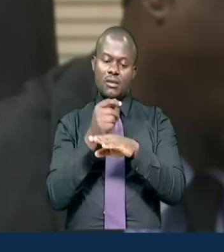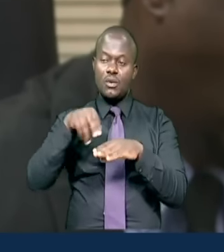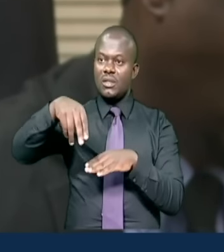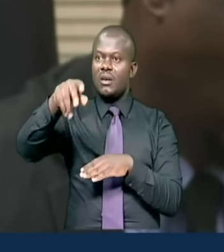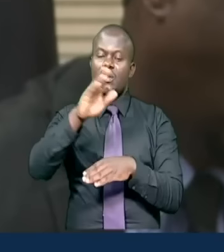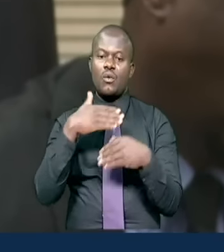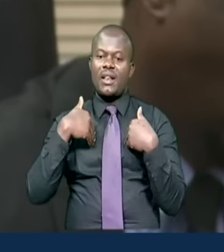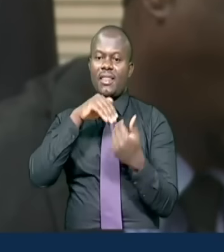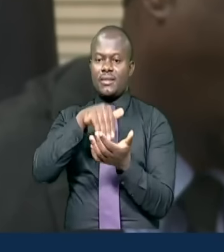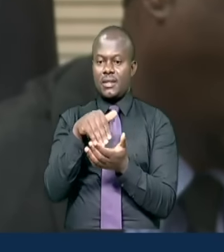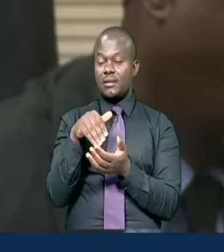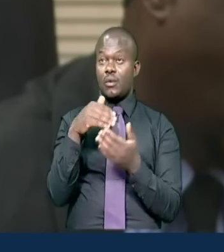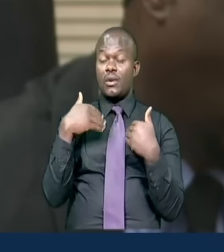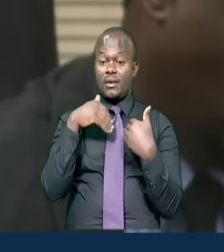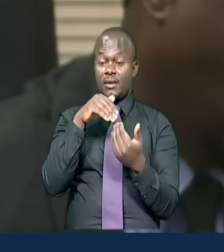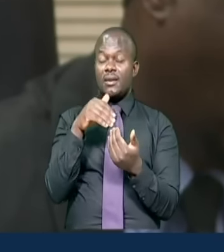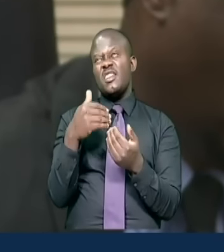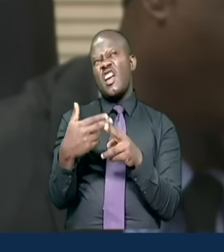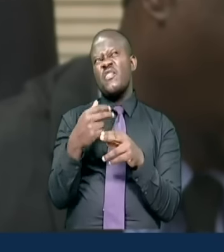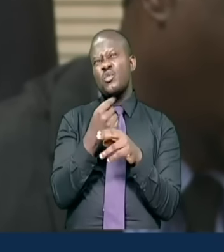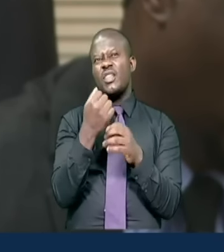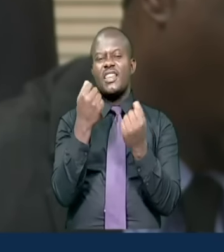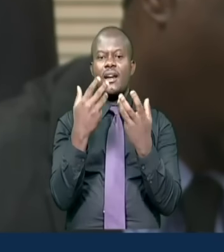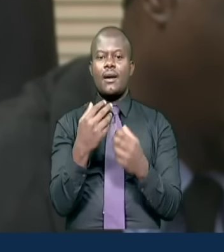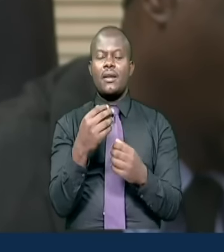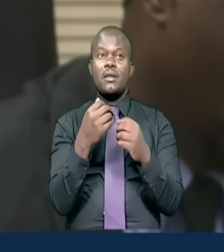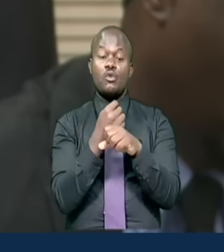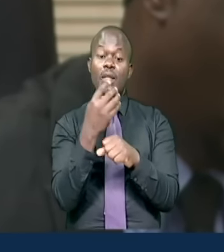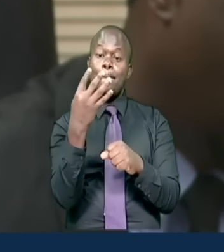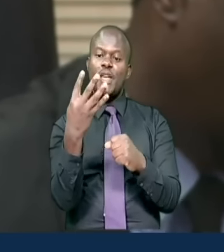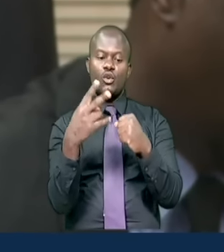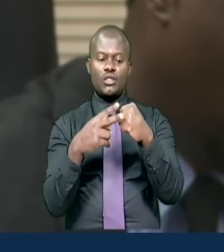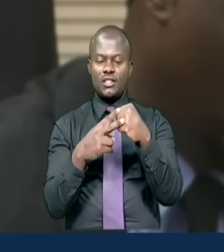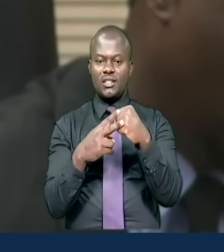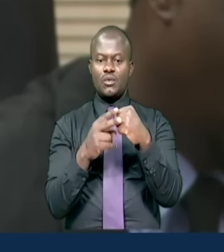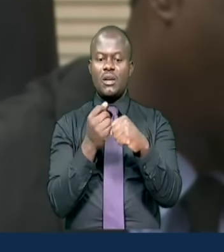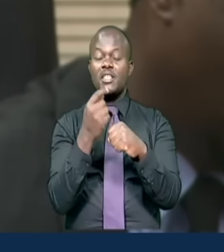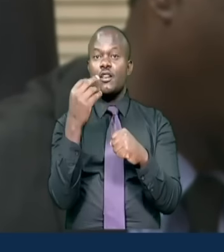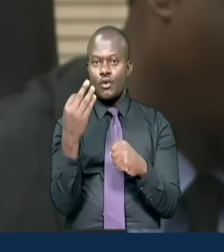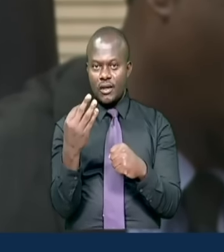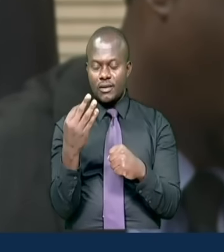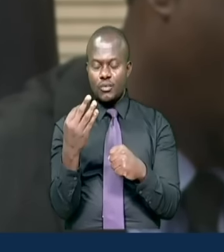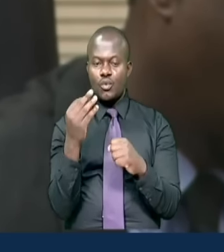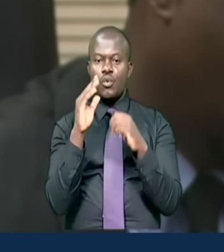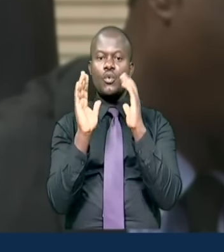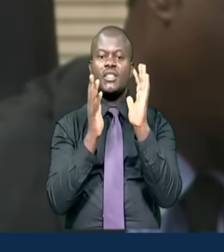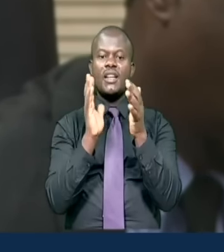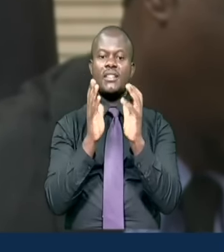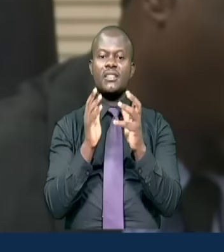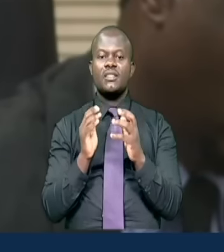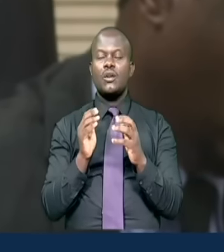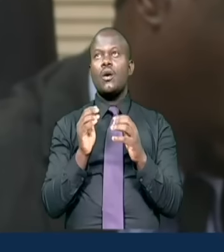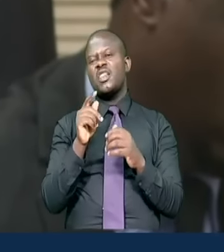kigo nderabuzima igeze ku minota 47 n'amasegonda 3 ugereranyije bingana